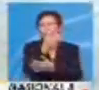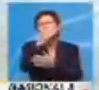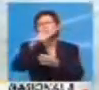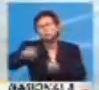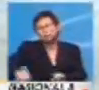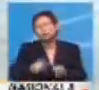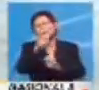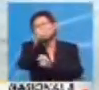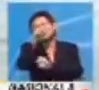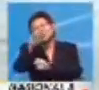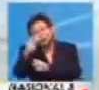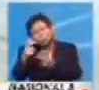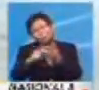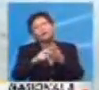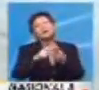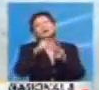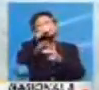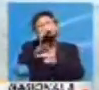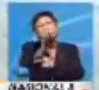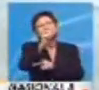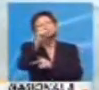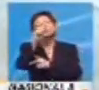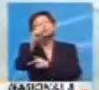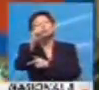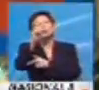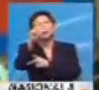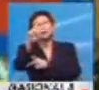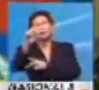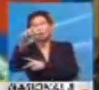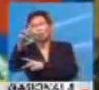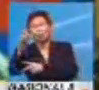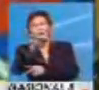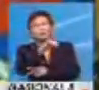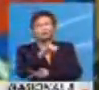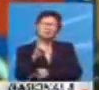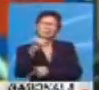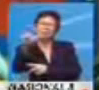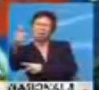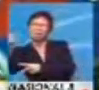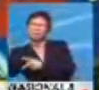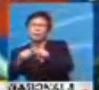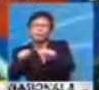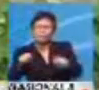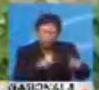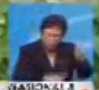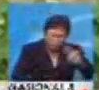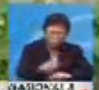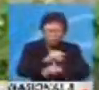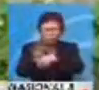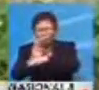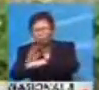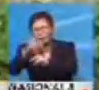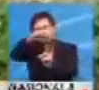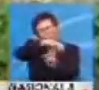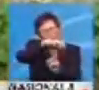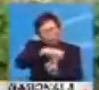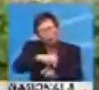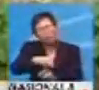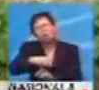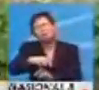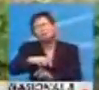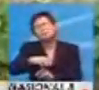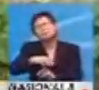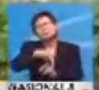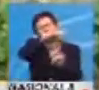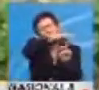Tanjung dawai pangkalan nekaka dan Tanjung perumahan di sekitarnya rata-rata penduduk dan penyiaga gerai terpaksa mengambil